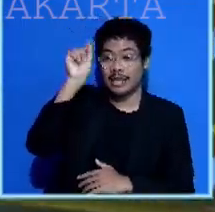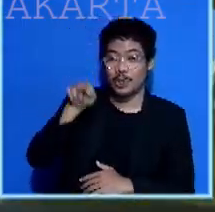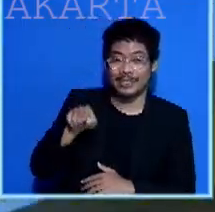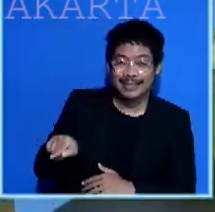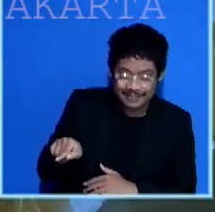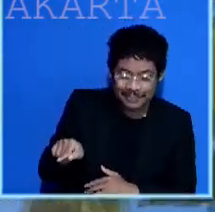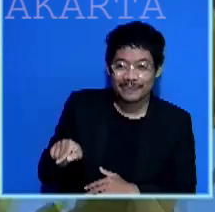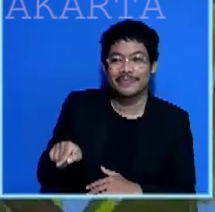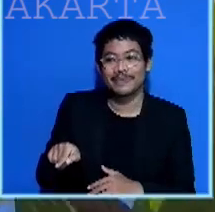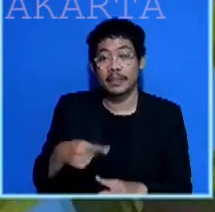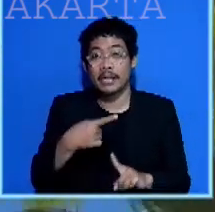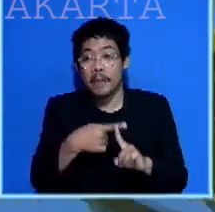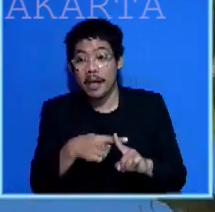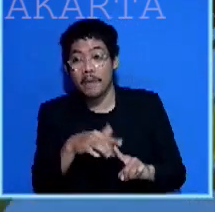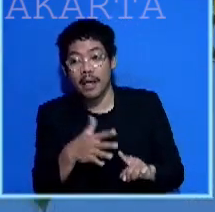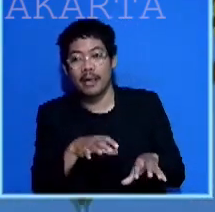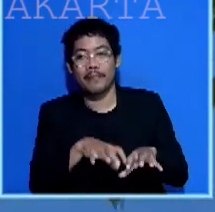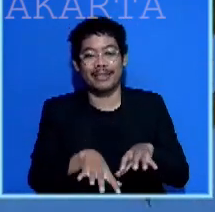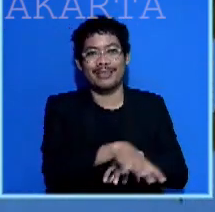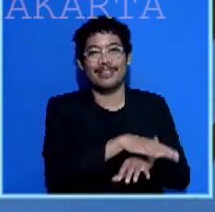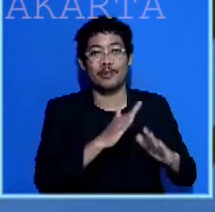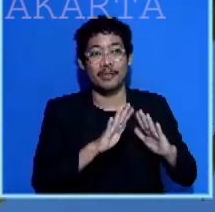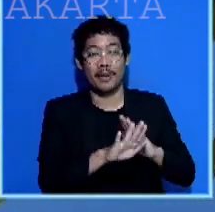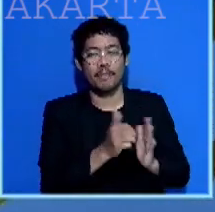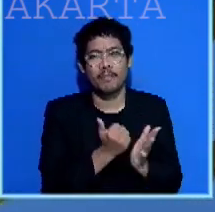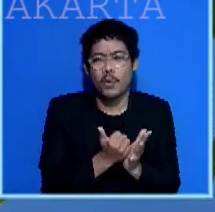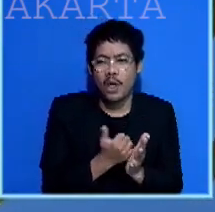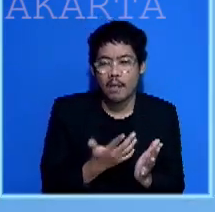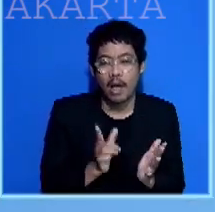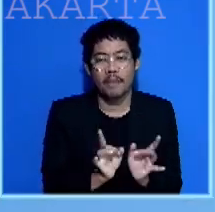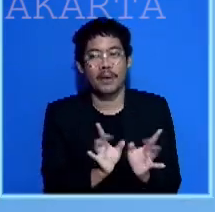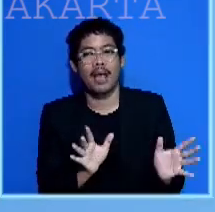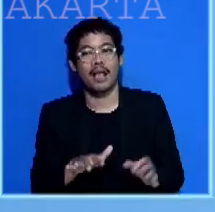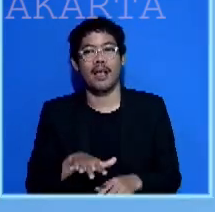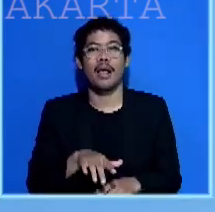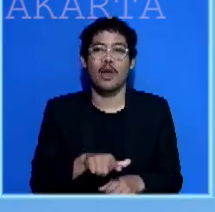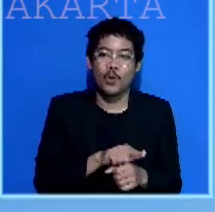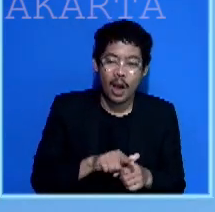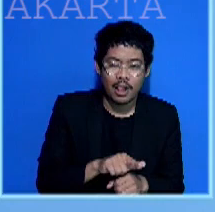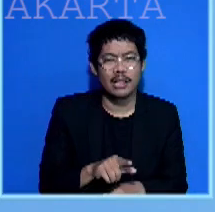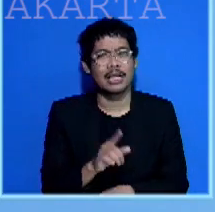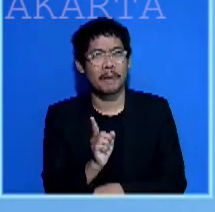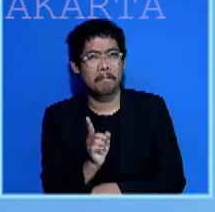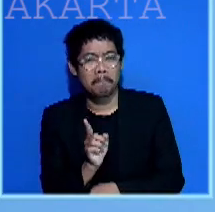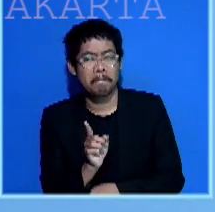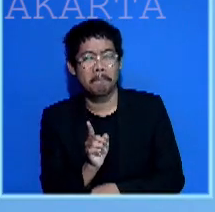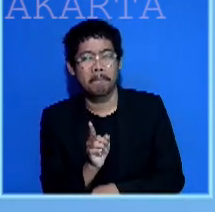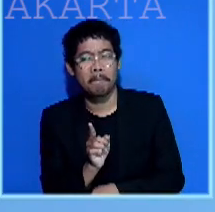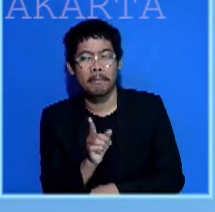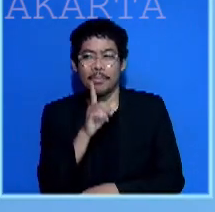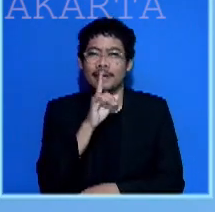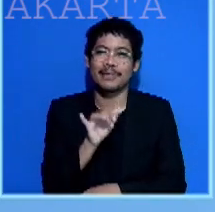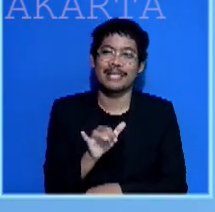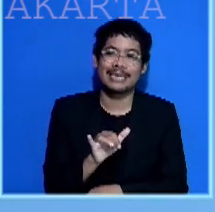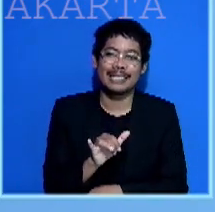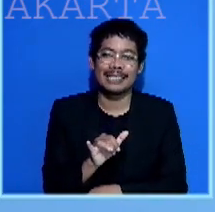lokal, Plumeria jinis menika boten patio inggil, ronipun ugi langkung alit. Sekaripun ingkang